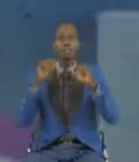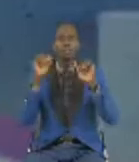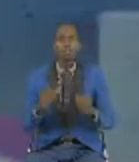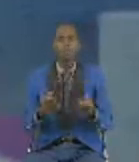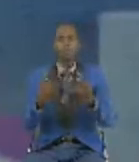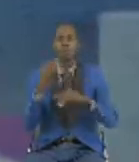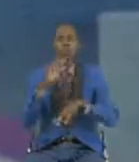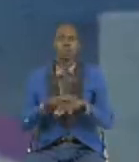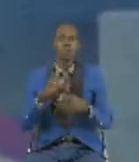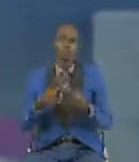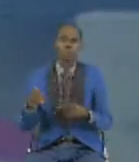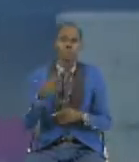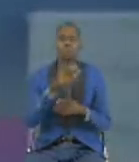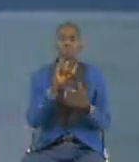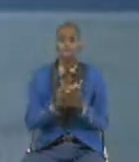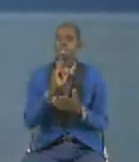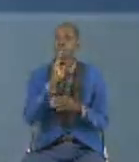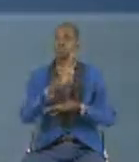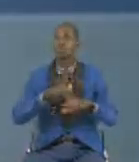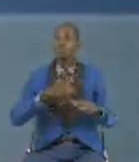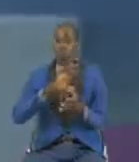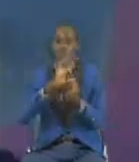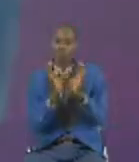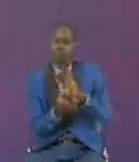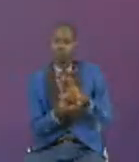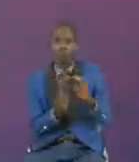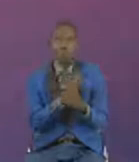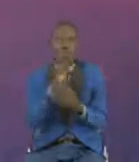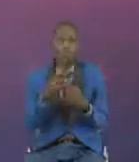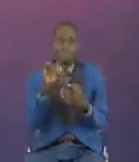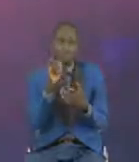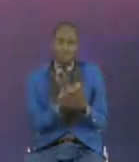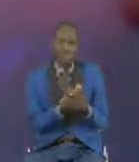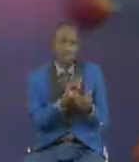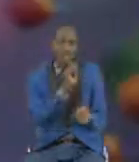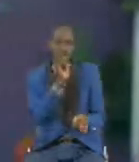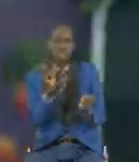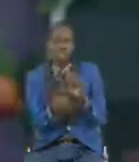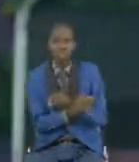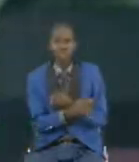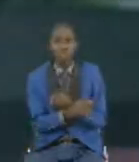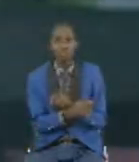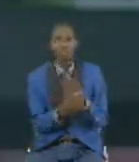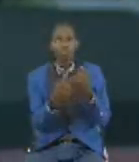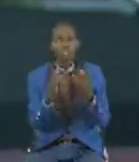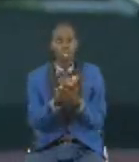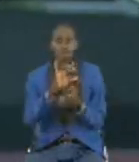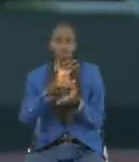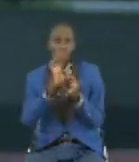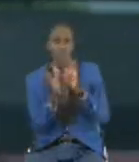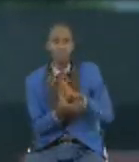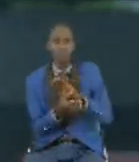leur parvienne. Ça, c'est la conversion. Quand cette transition, transformation, conversion,